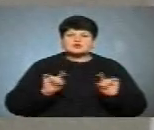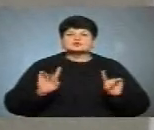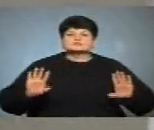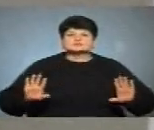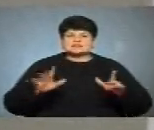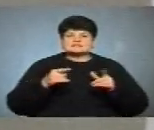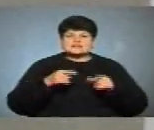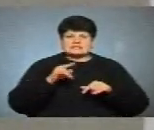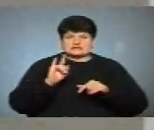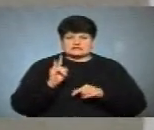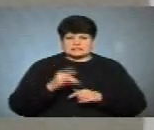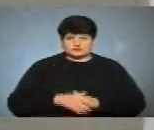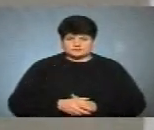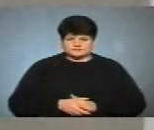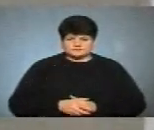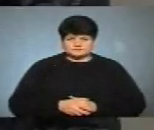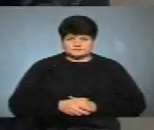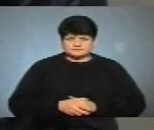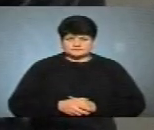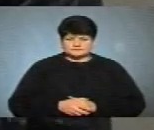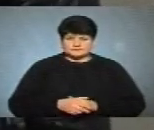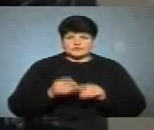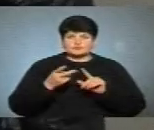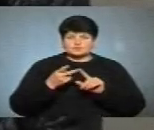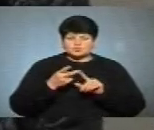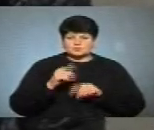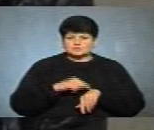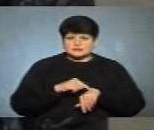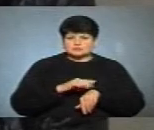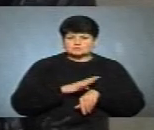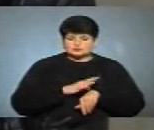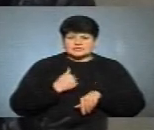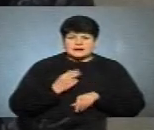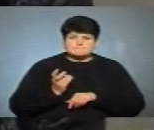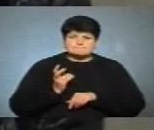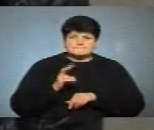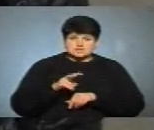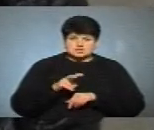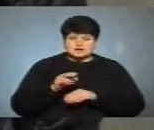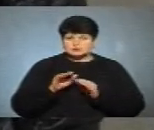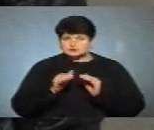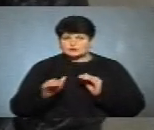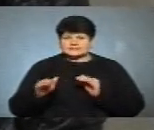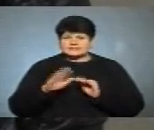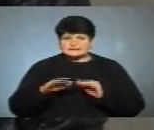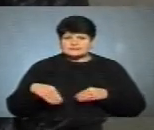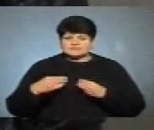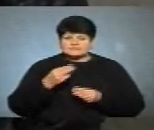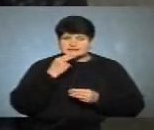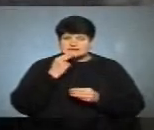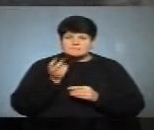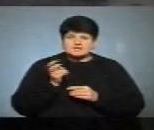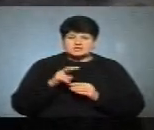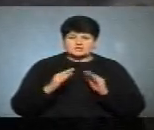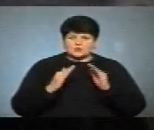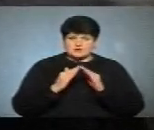з її дитиною. Друга година то було. Я прийшла з долини, її дітям давала їсти. Прийшла до хати